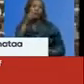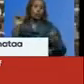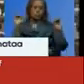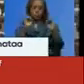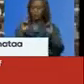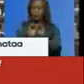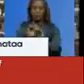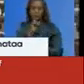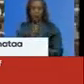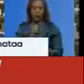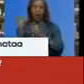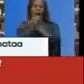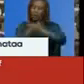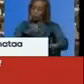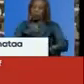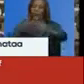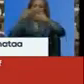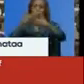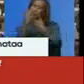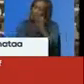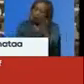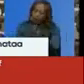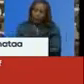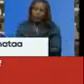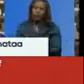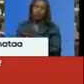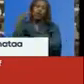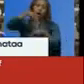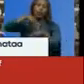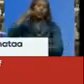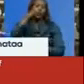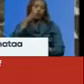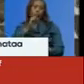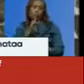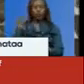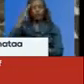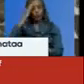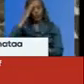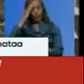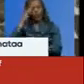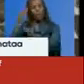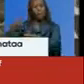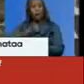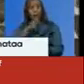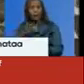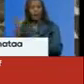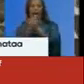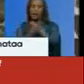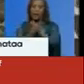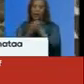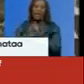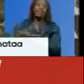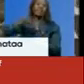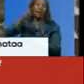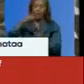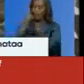ነው። አገሪቷን የገነቡ ያገለገሉ ያቆሙ ሴቶችን እውቅና በመንፈግ ሀገራዊ ትንሣኤ